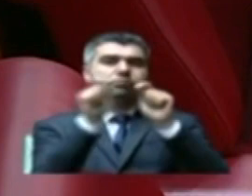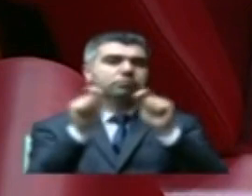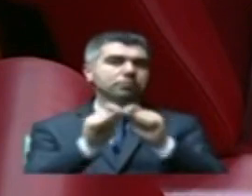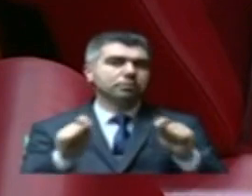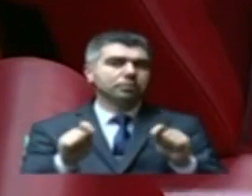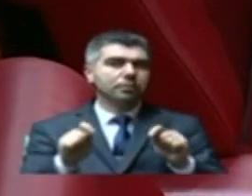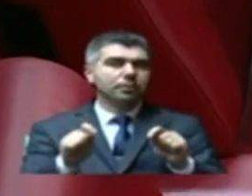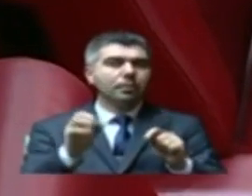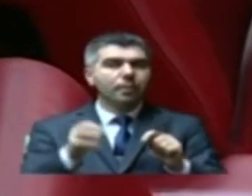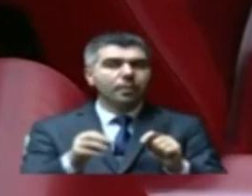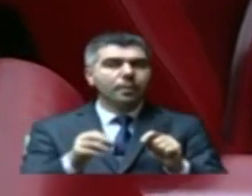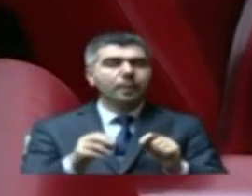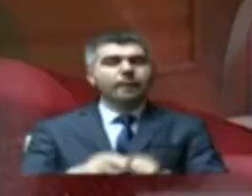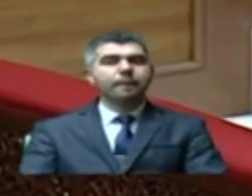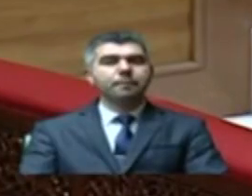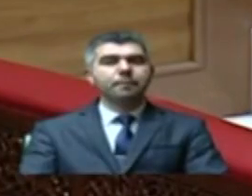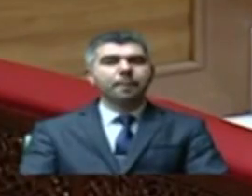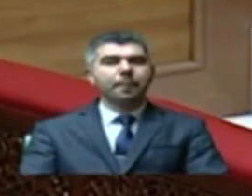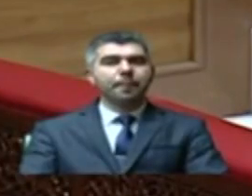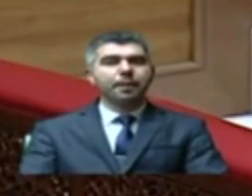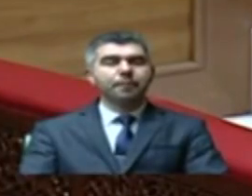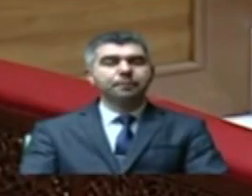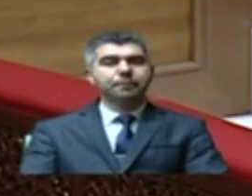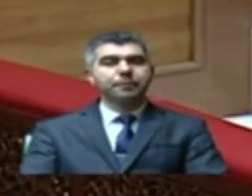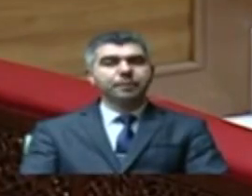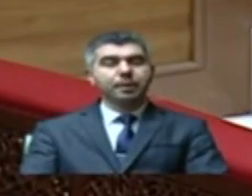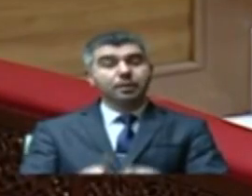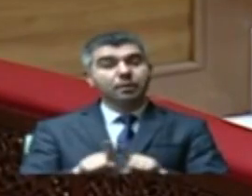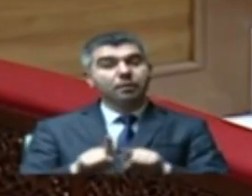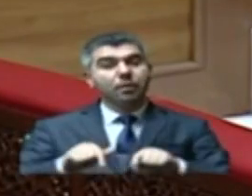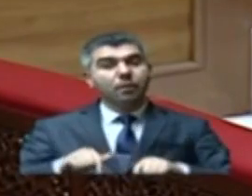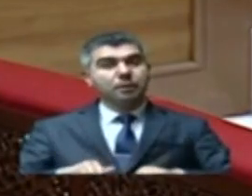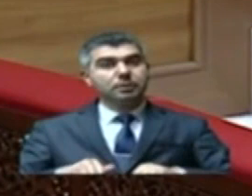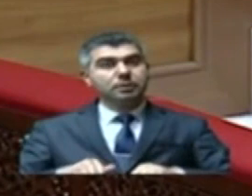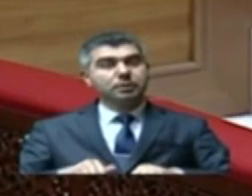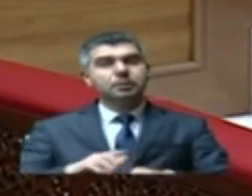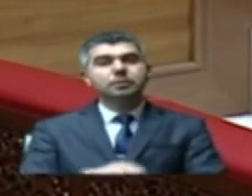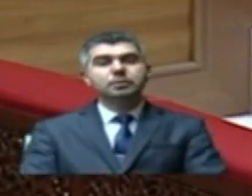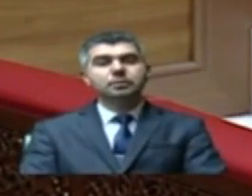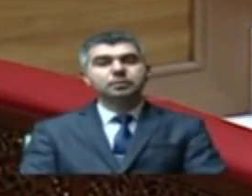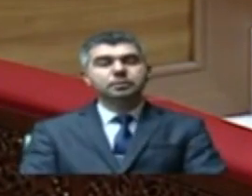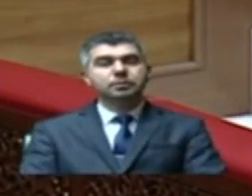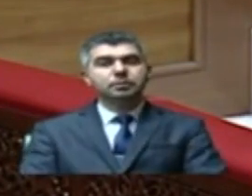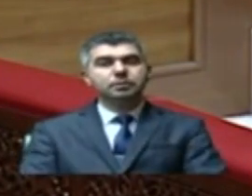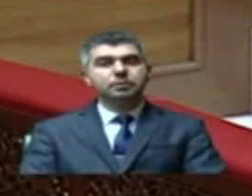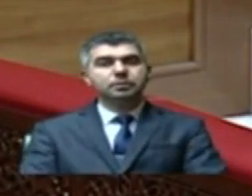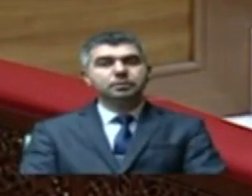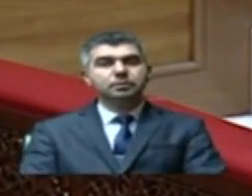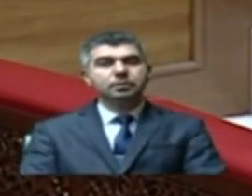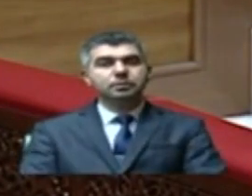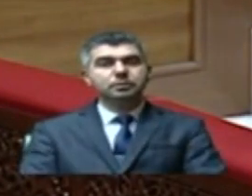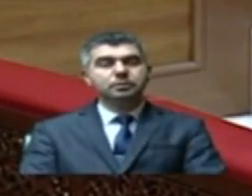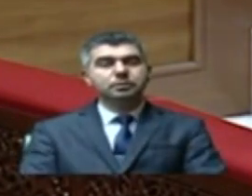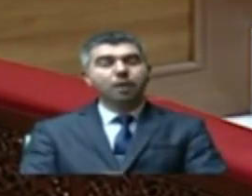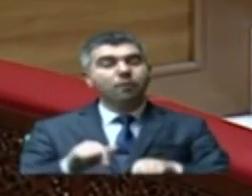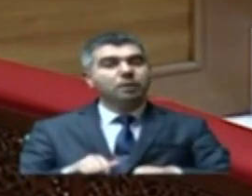منه شي حاجة أو زدنا عليه شي حاجة. أولا تنطلبوا السيدة، نحن في الفريق الشراكي، تنطلبوا من